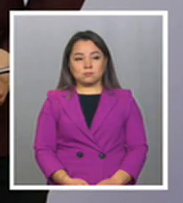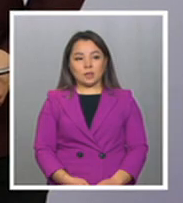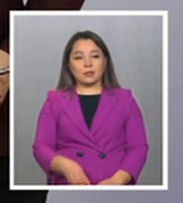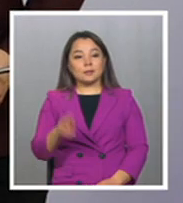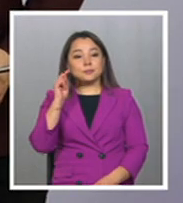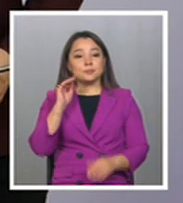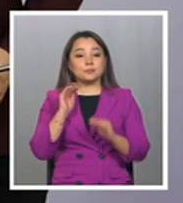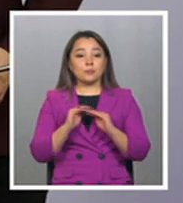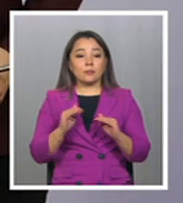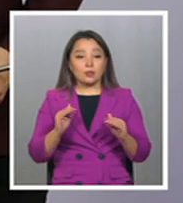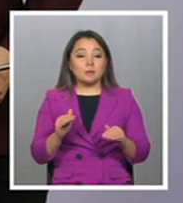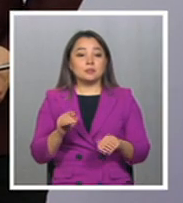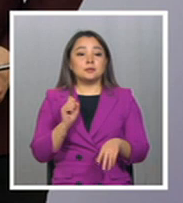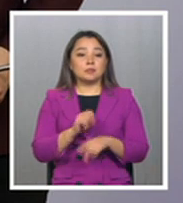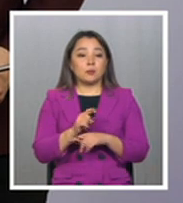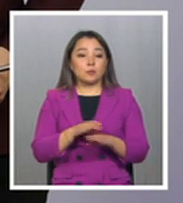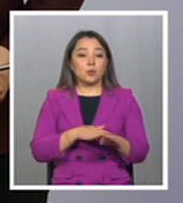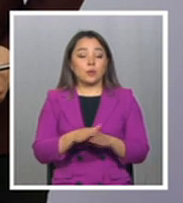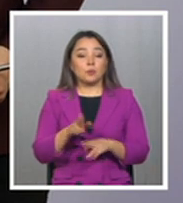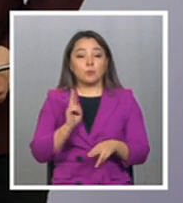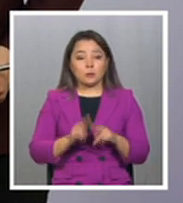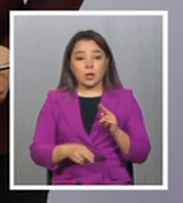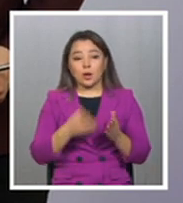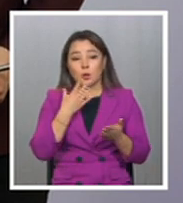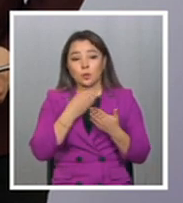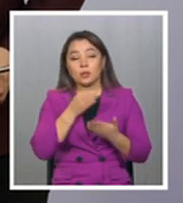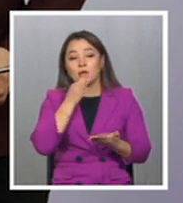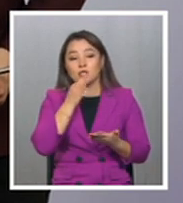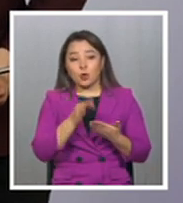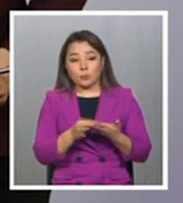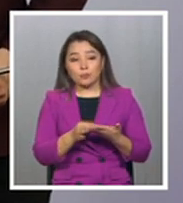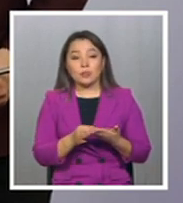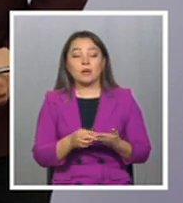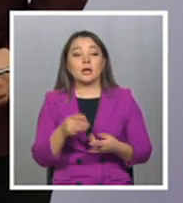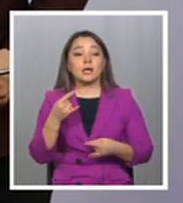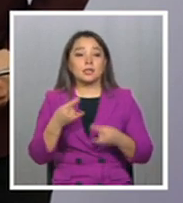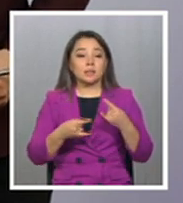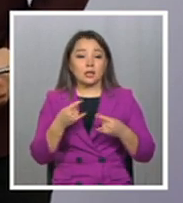Оқушылар, тапсырманы орындап болсақ, өз жауаптарыңызды